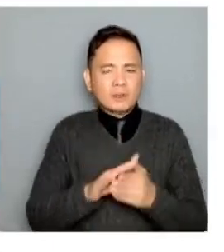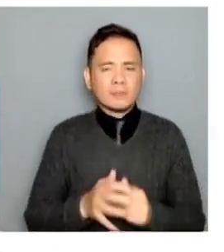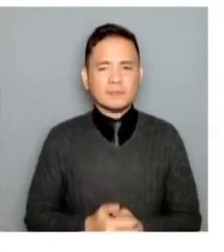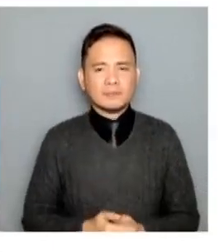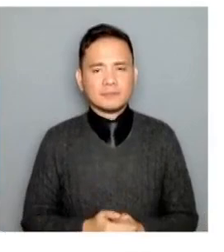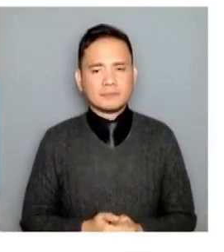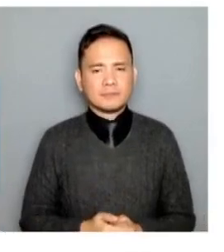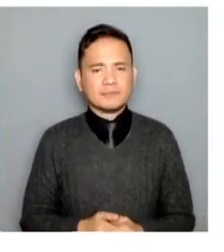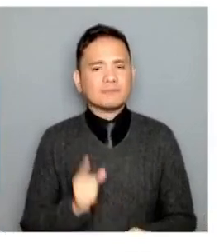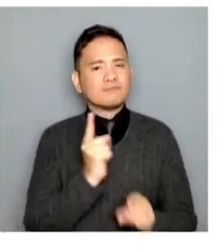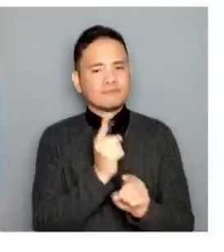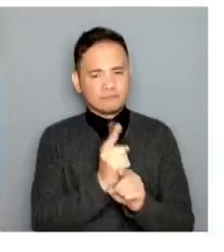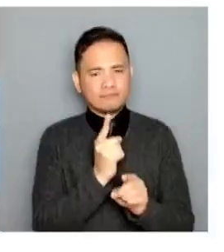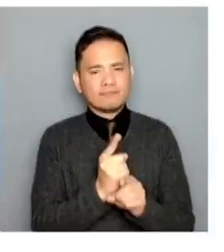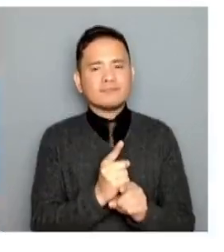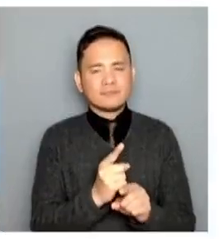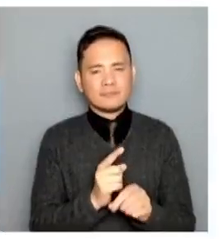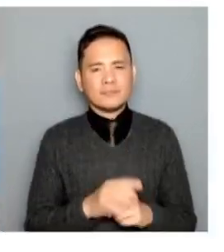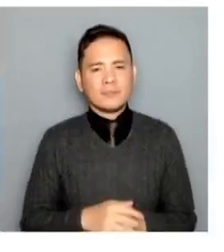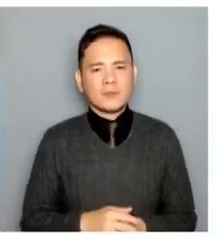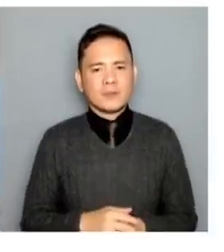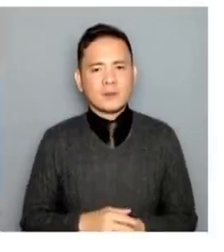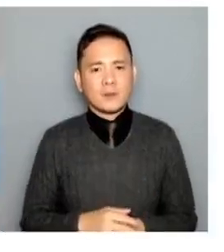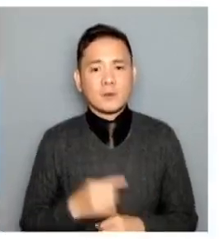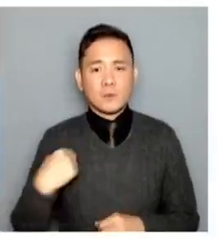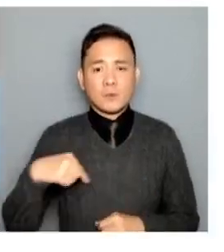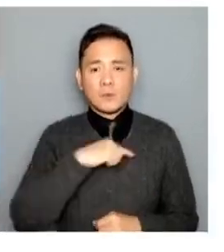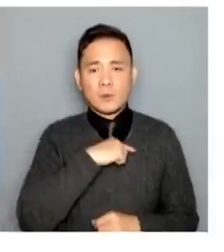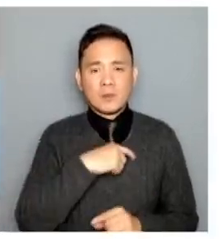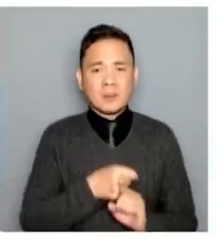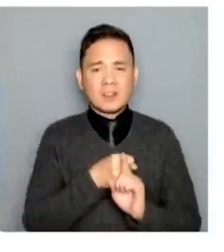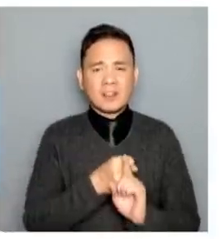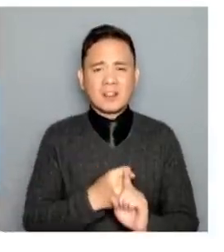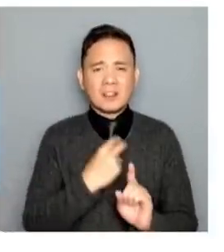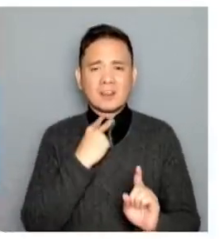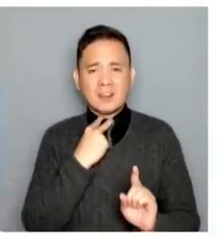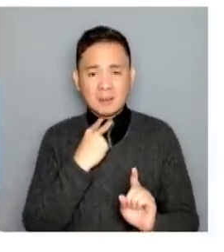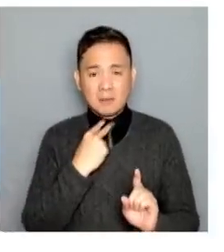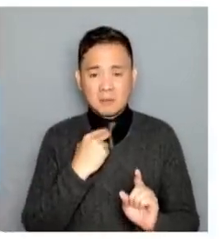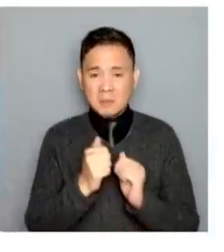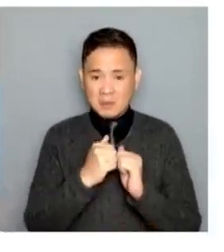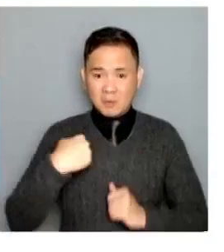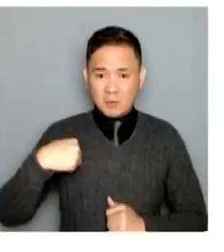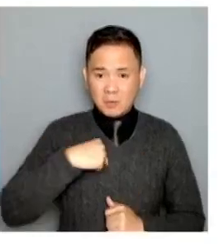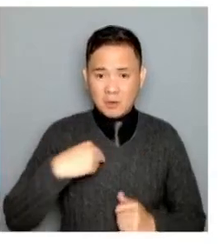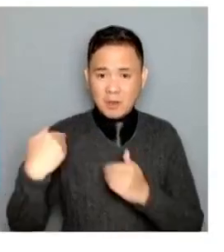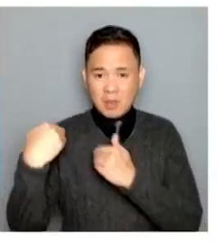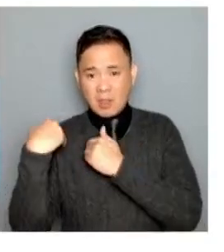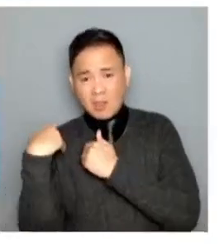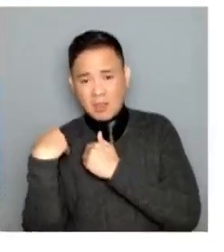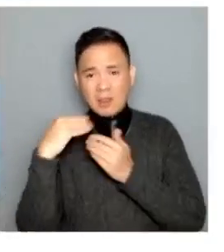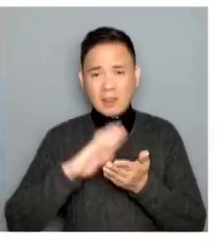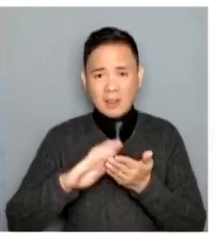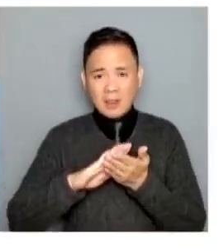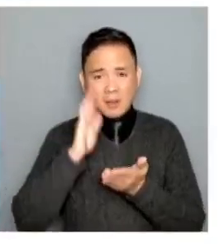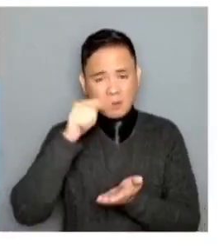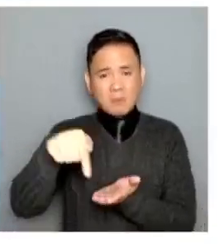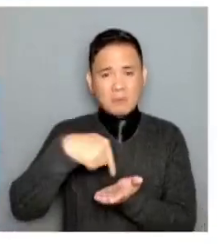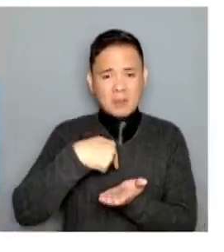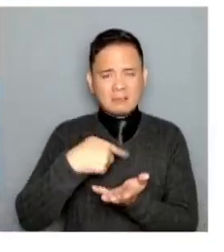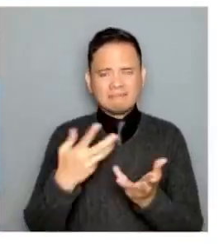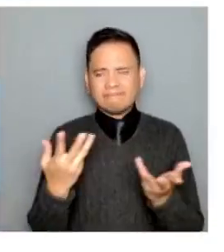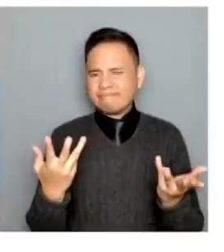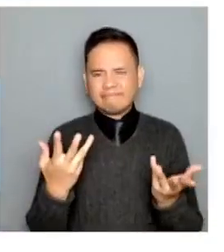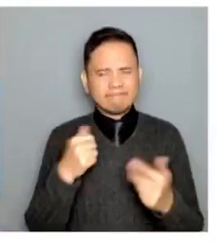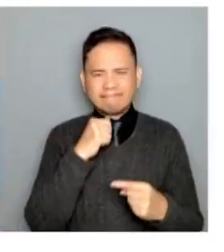na dapat ganun. Kami na nga yung naapektuhan, kami pa rin yung maglilinis. Babayaran kami para maglinis.